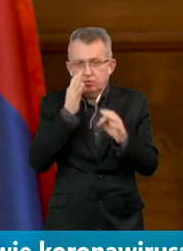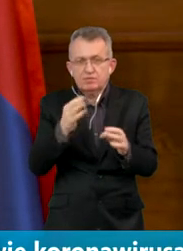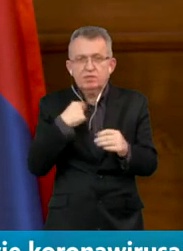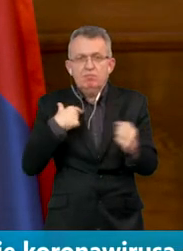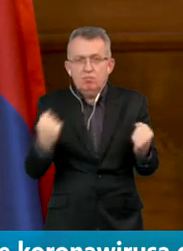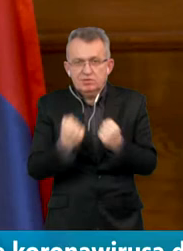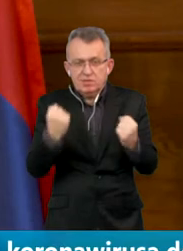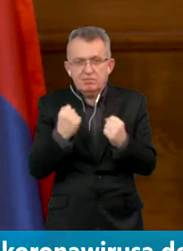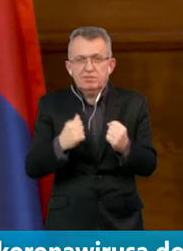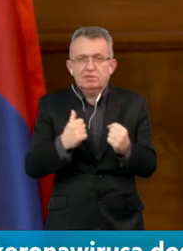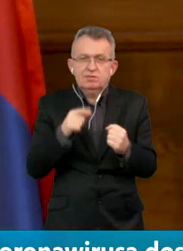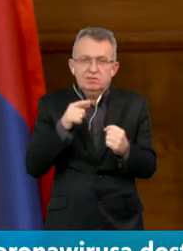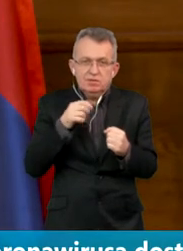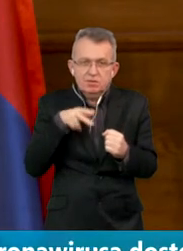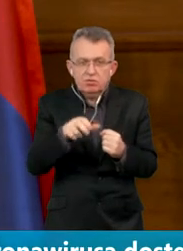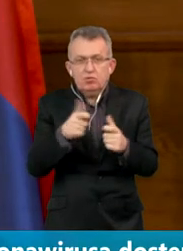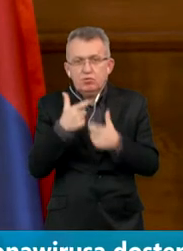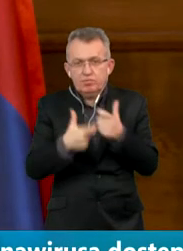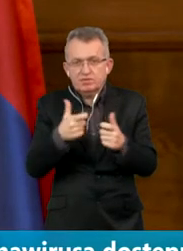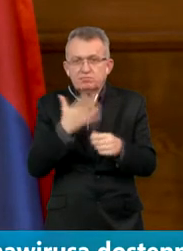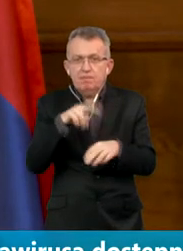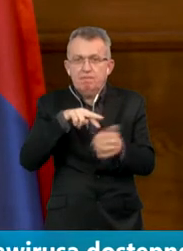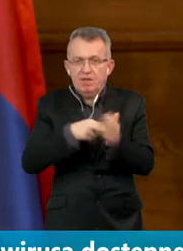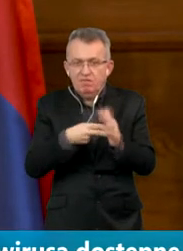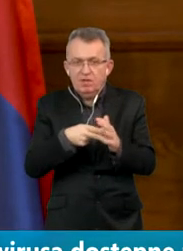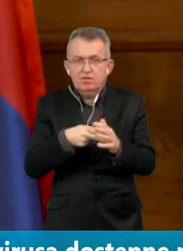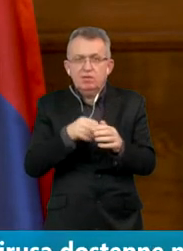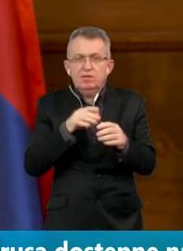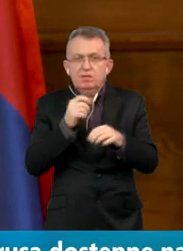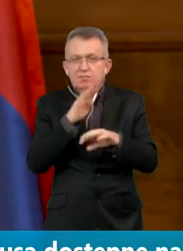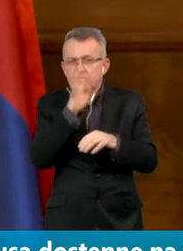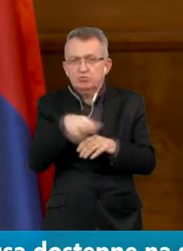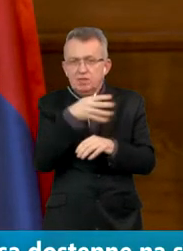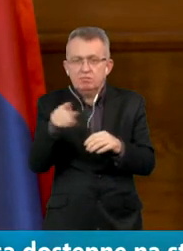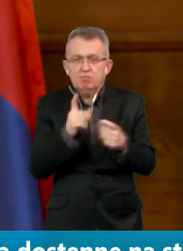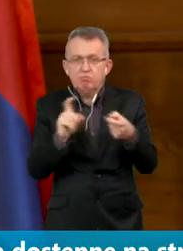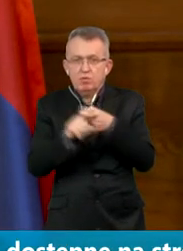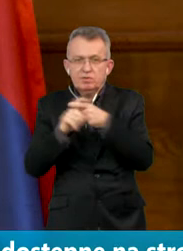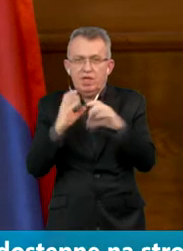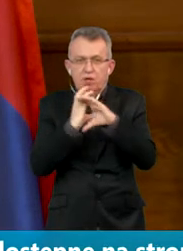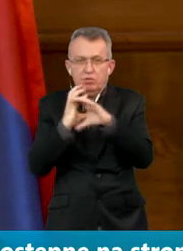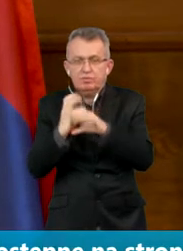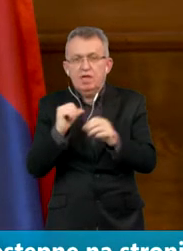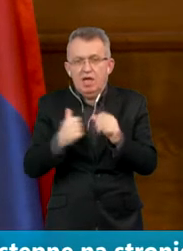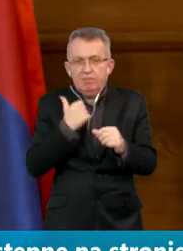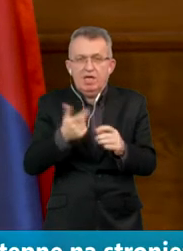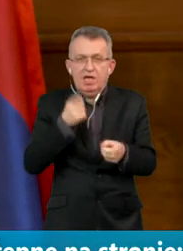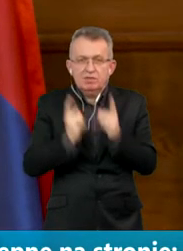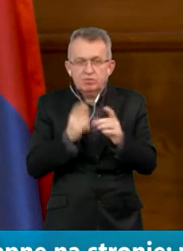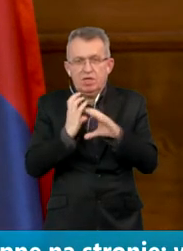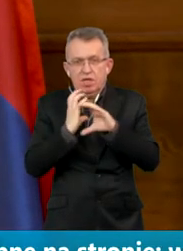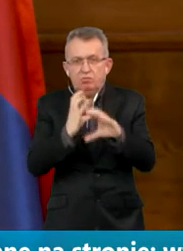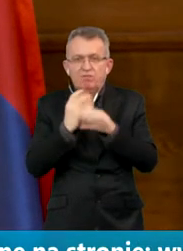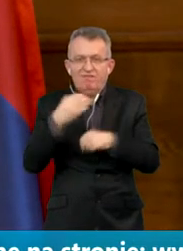się przyjrzeć przy korekcie siatki połączeń tej częstotliwości, aby osoby, które chcą